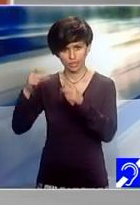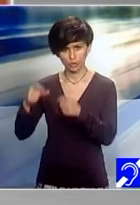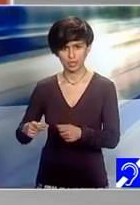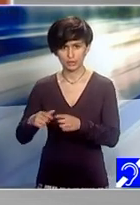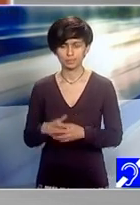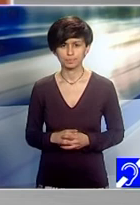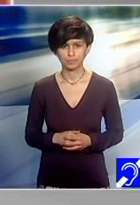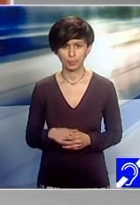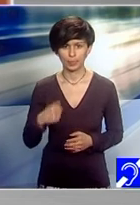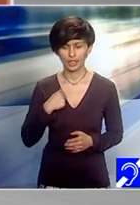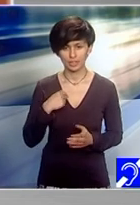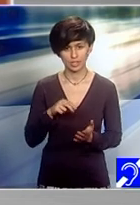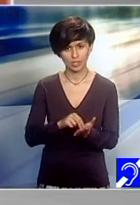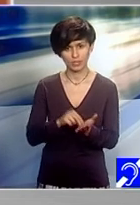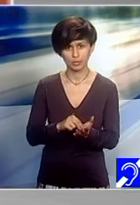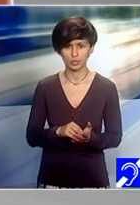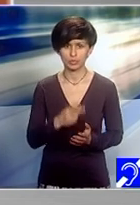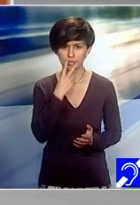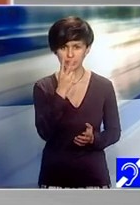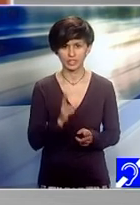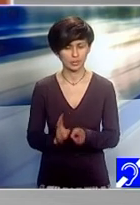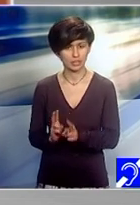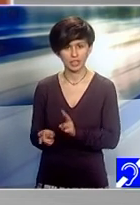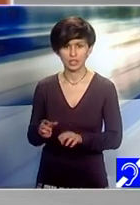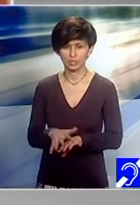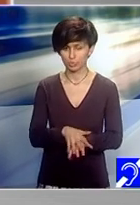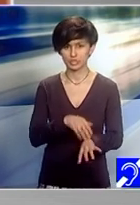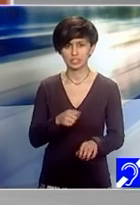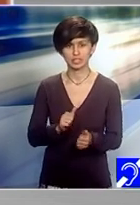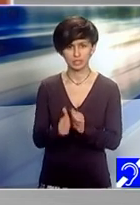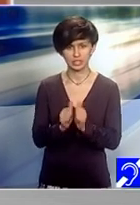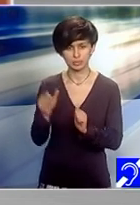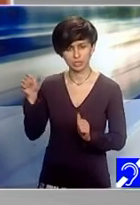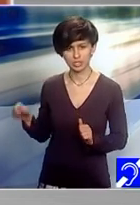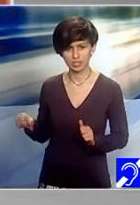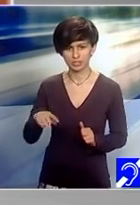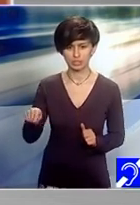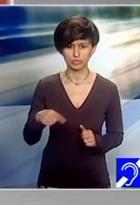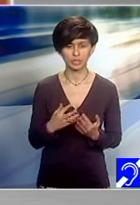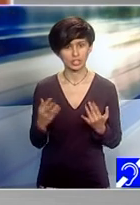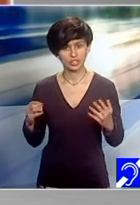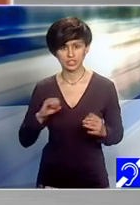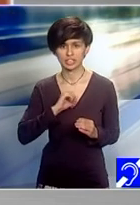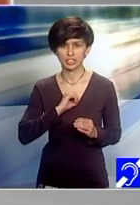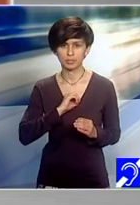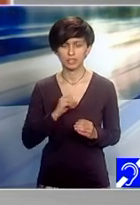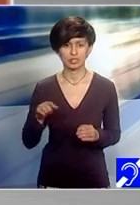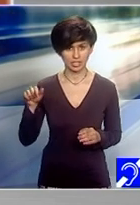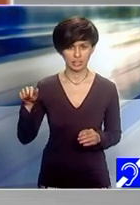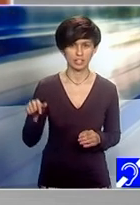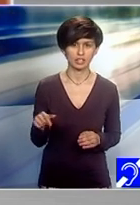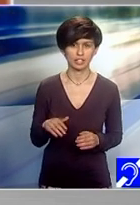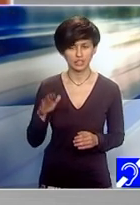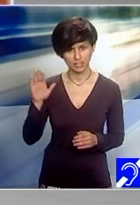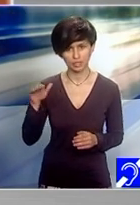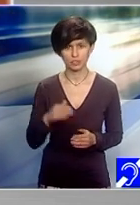să aflăm care este starea de spirit a sportivilor noștri și câte medalii își doresc să câștige la campionatul european de judo senior, care